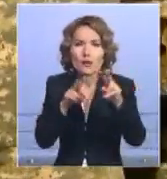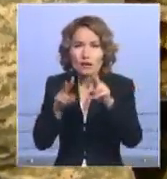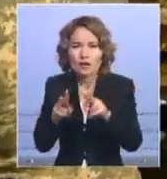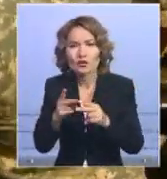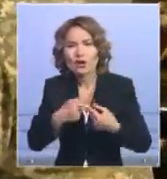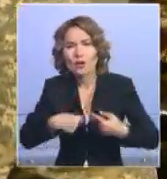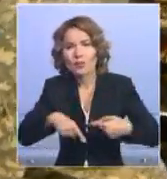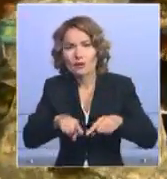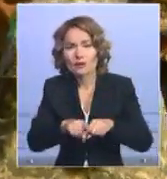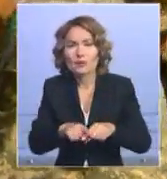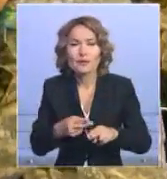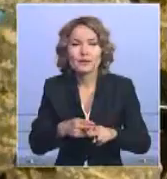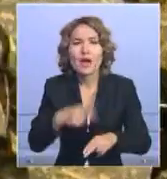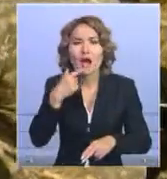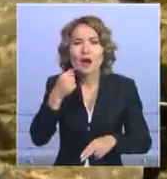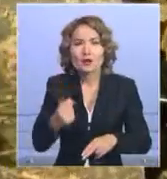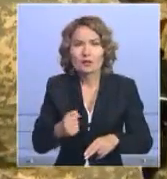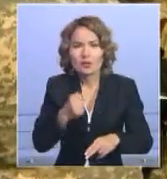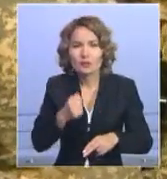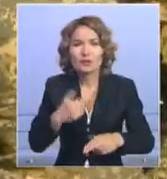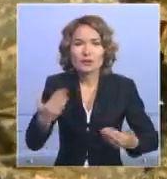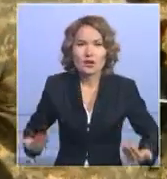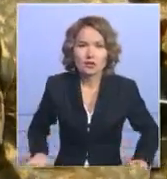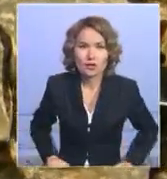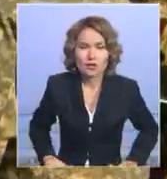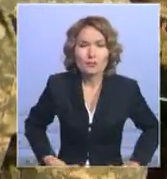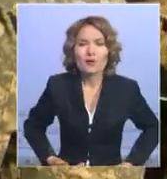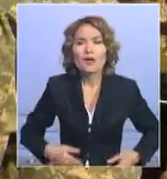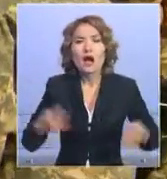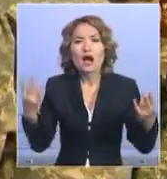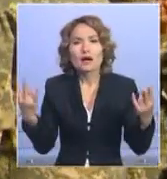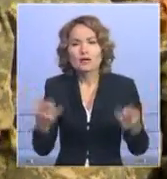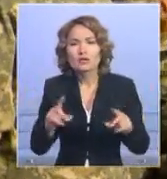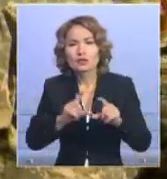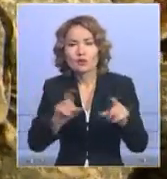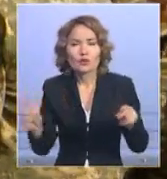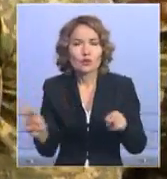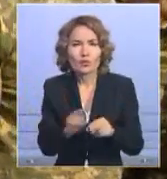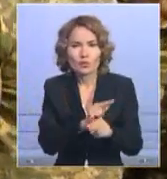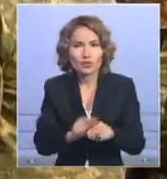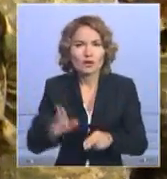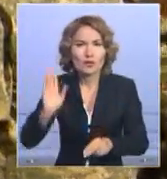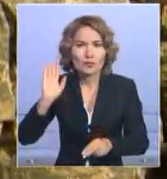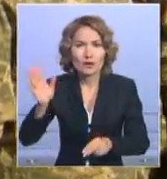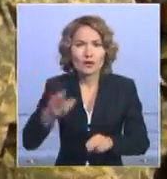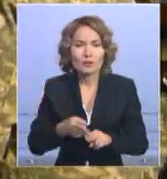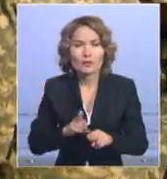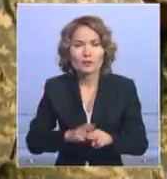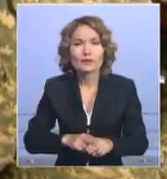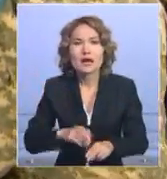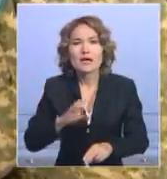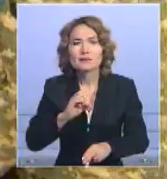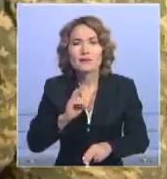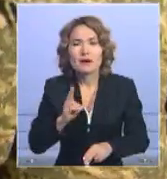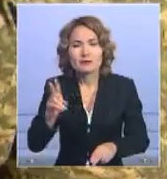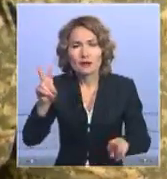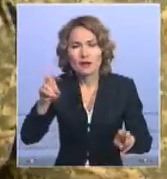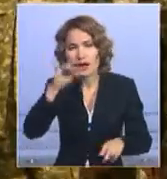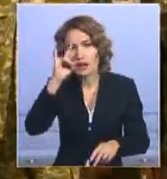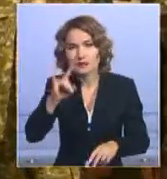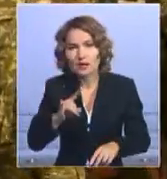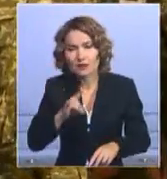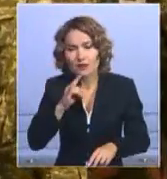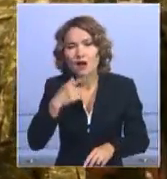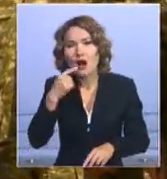пункті, казармалармен бірге әскерлердің тұрмысына қажетті нысандар күрделі жөндеуден өтеді. Айта кетейік, Спас Қазақстан қарулы